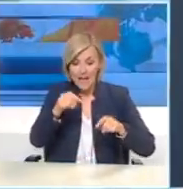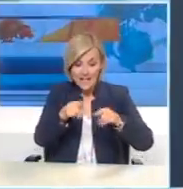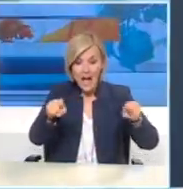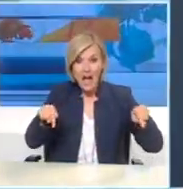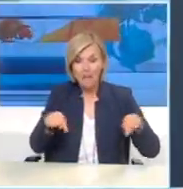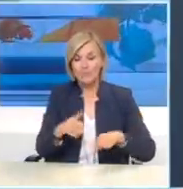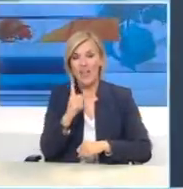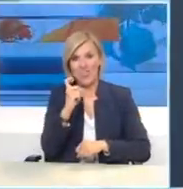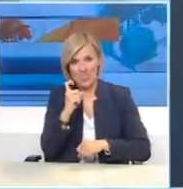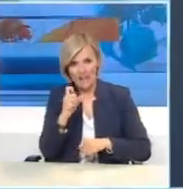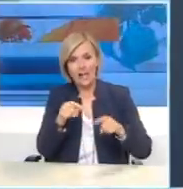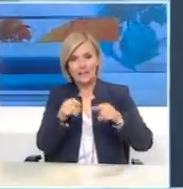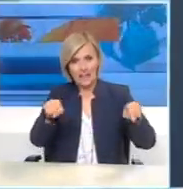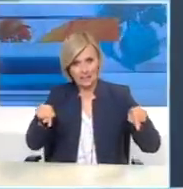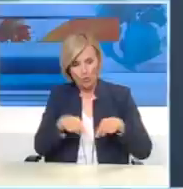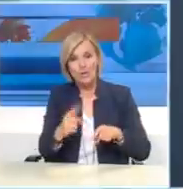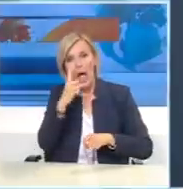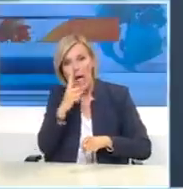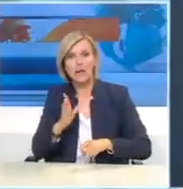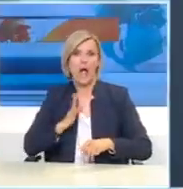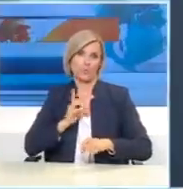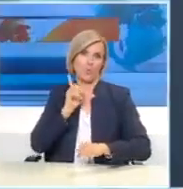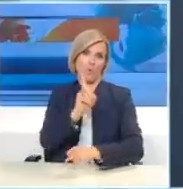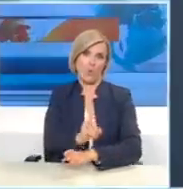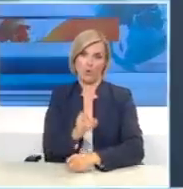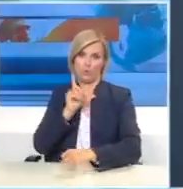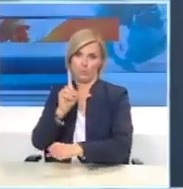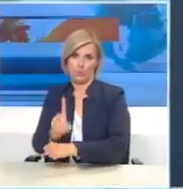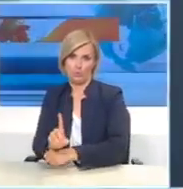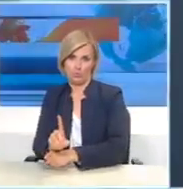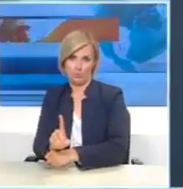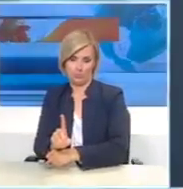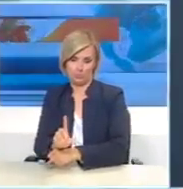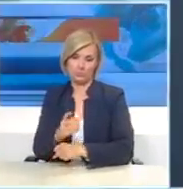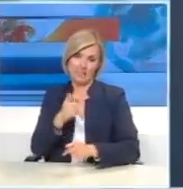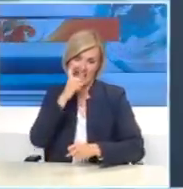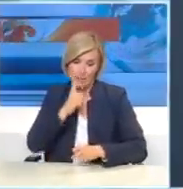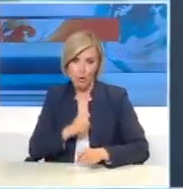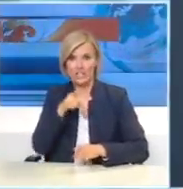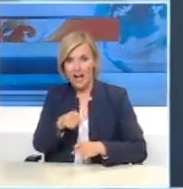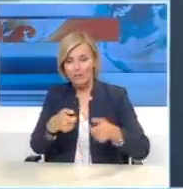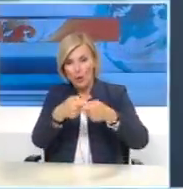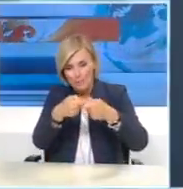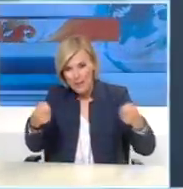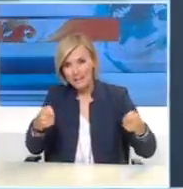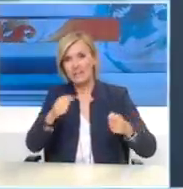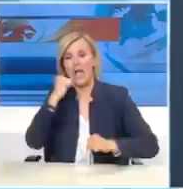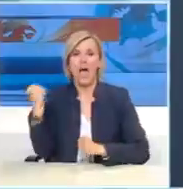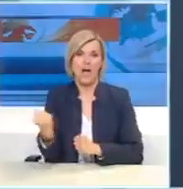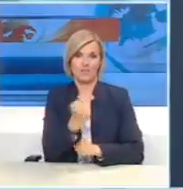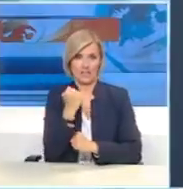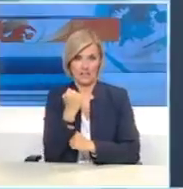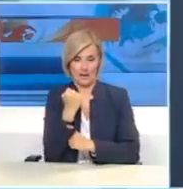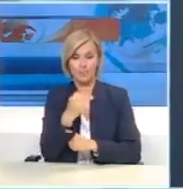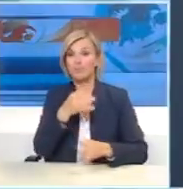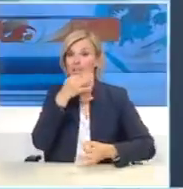10 τετραγωνικά μέτρα. Και κάθε επιπλέον μέτρο που έχει ληφθεί από το Υπουργείο Δικαιοσύνης και απορρέει από την εισήγηση του Γενικού